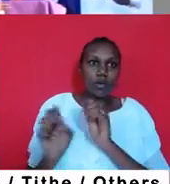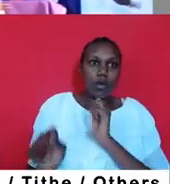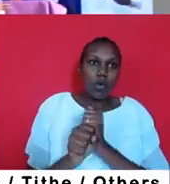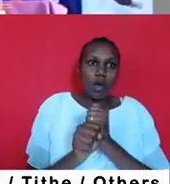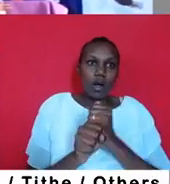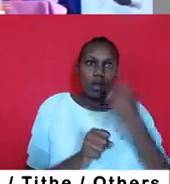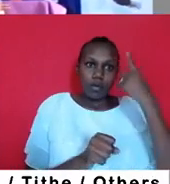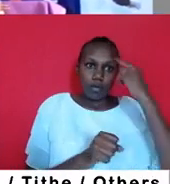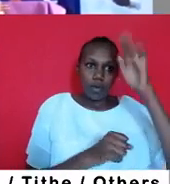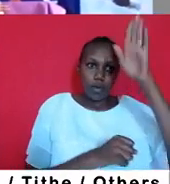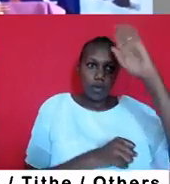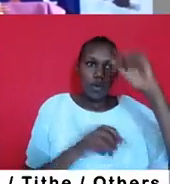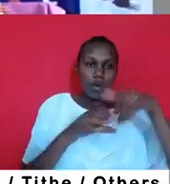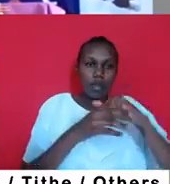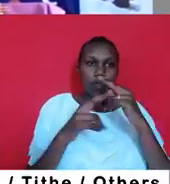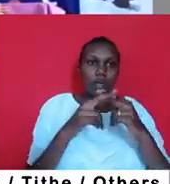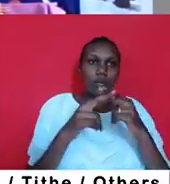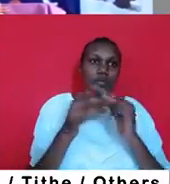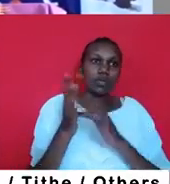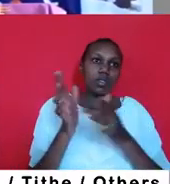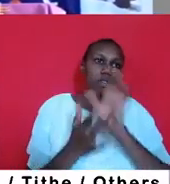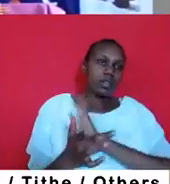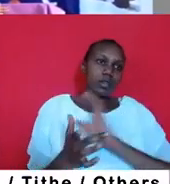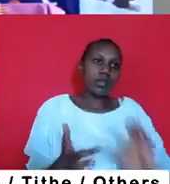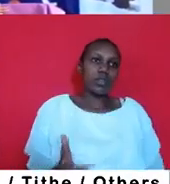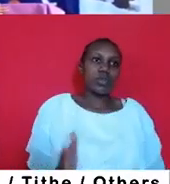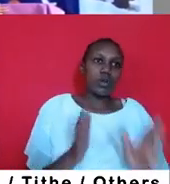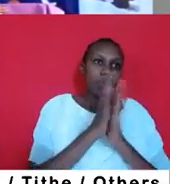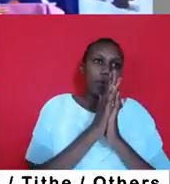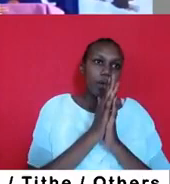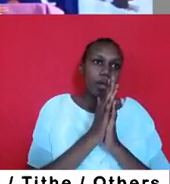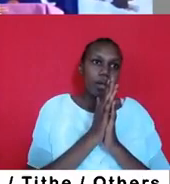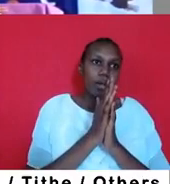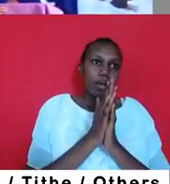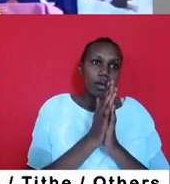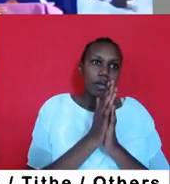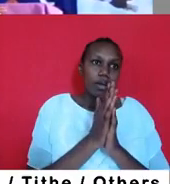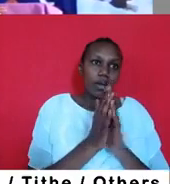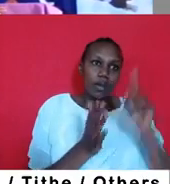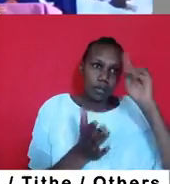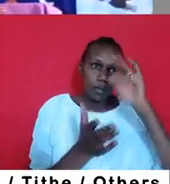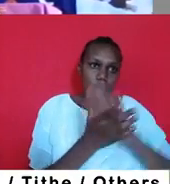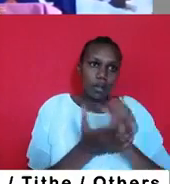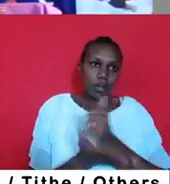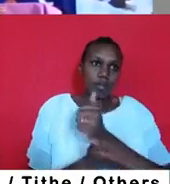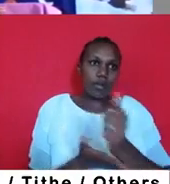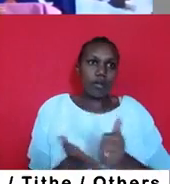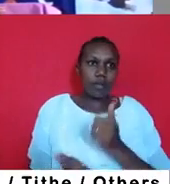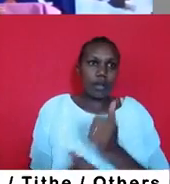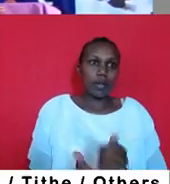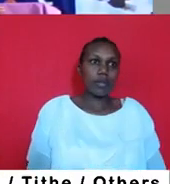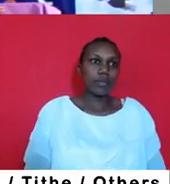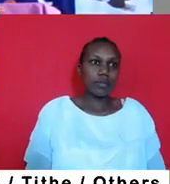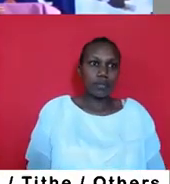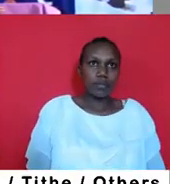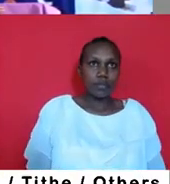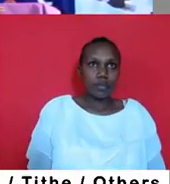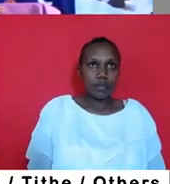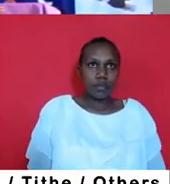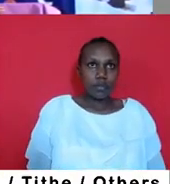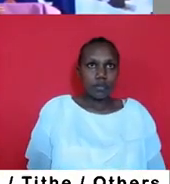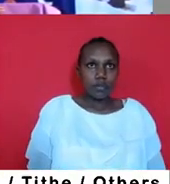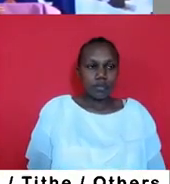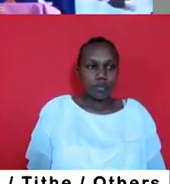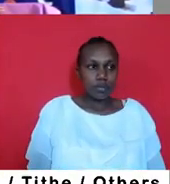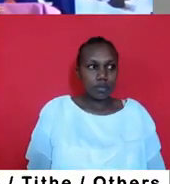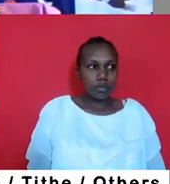kazi zako. Katika jina la Yesu Kristo, Bwana na mkombozi wetu, tumeomba. Amen.